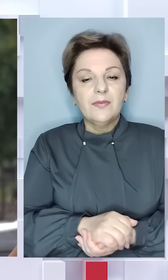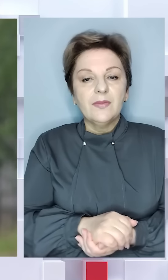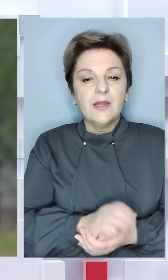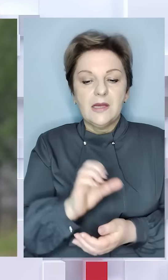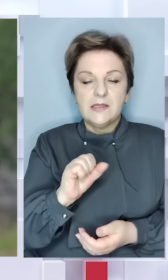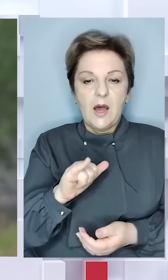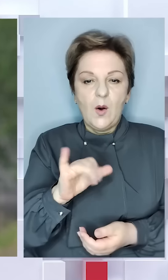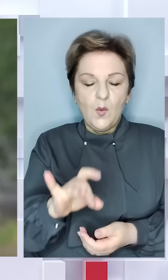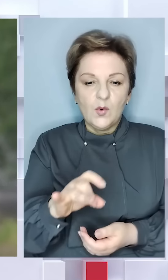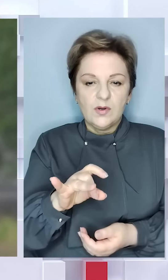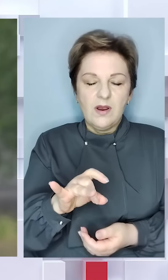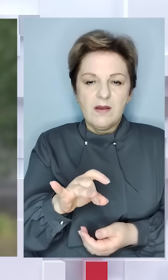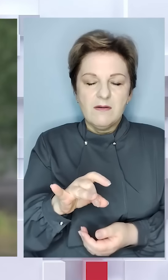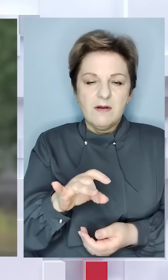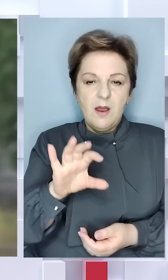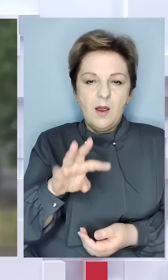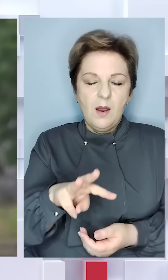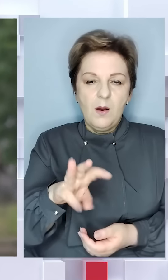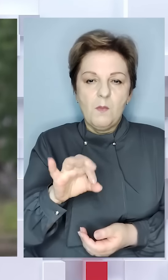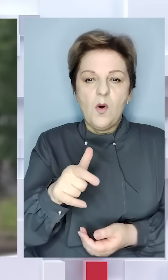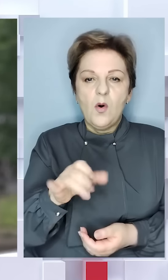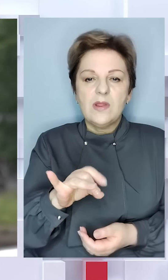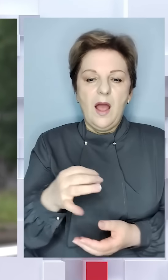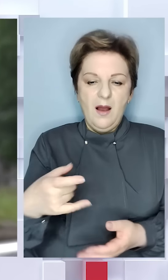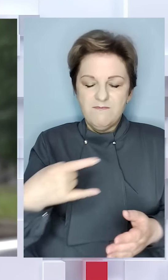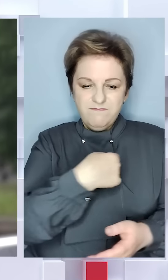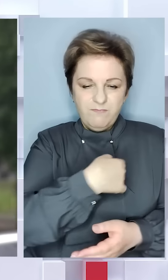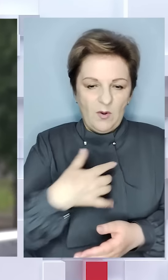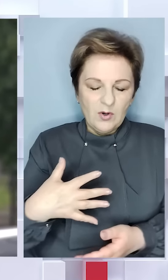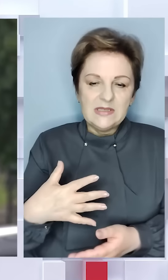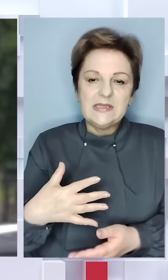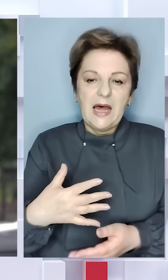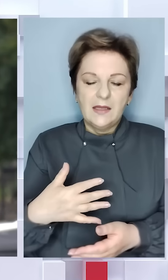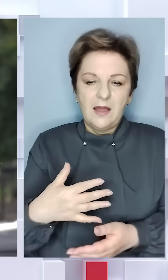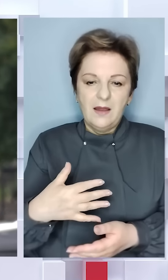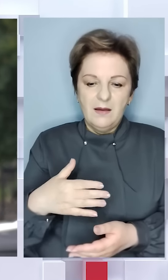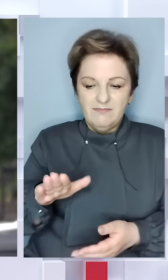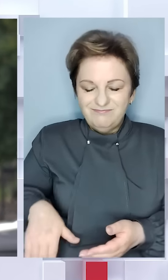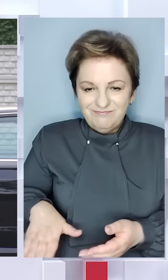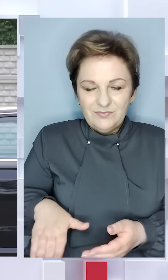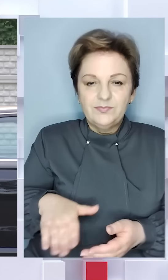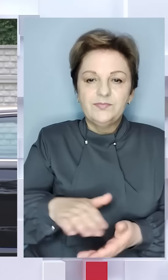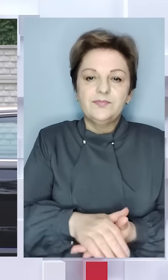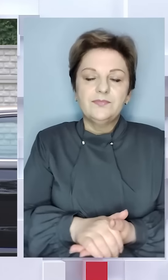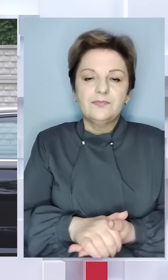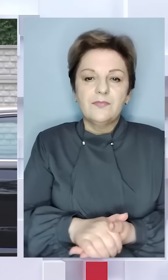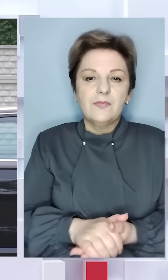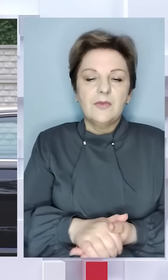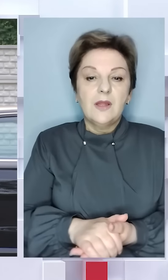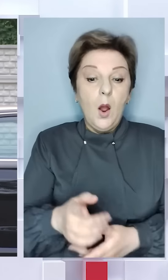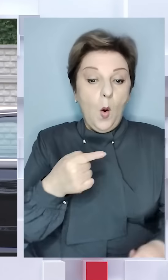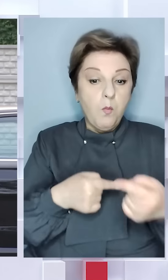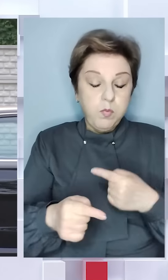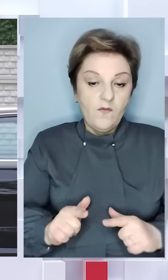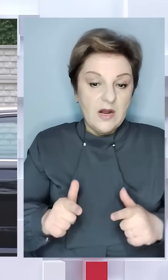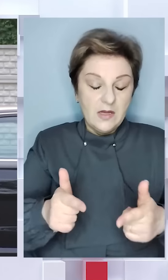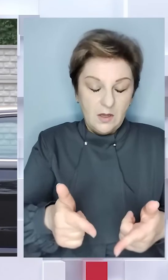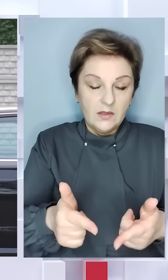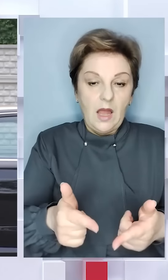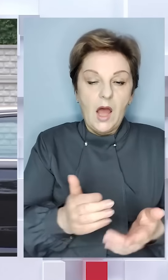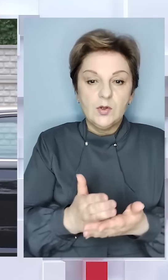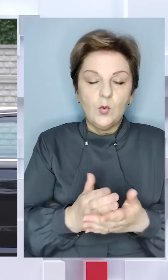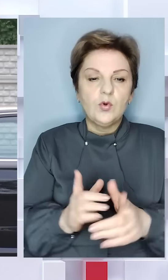Савурмогіла. Тоді було прострілене м'які ткані ноги правої наскрізне, контузії. Та повернувся на службу,